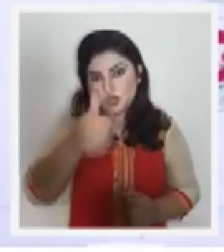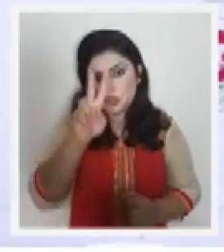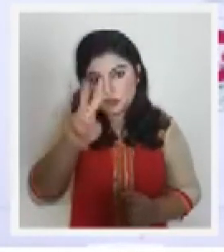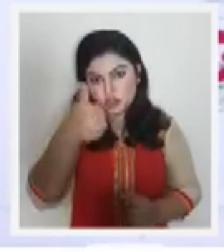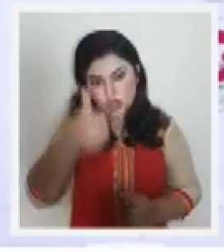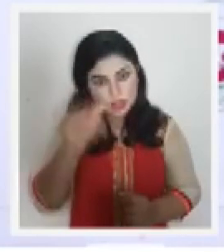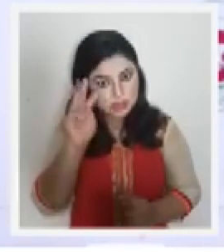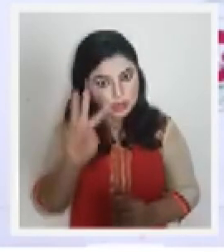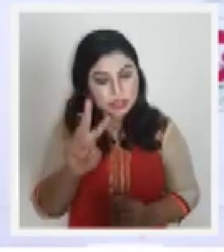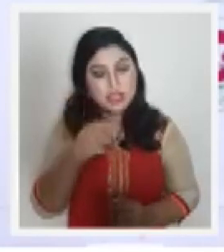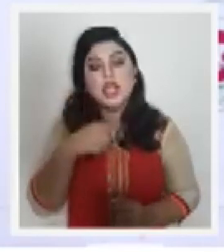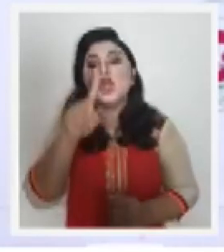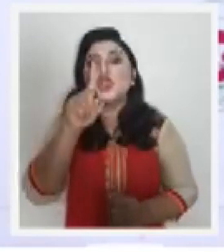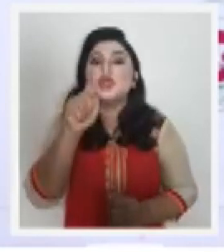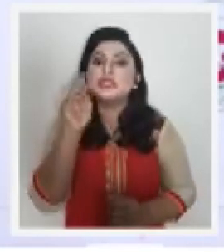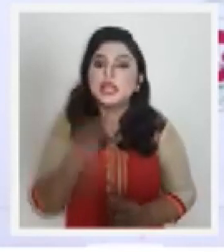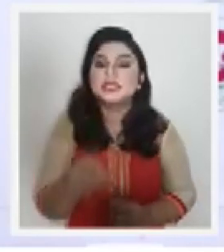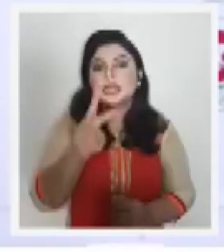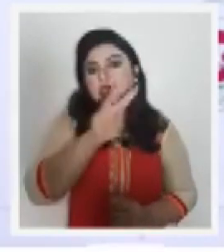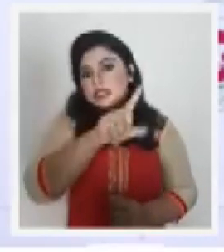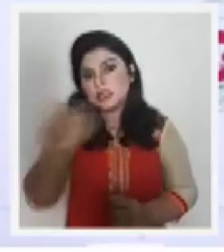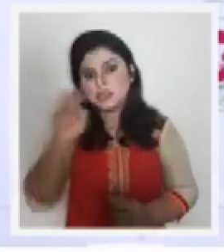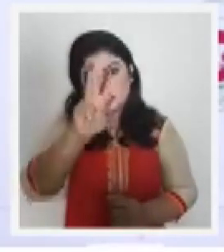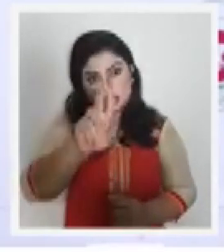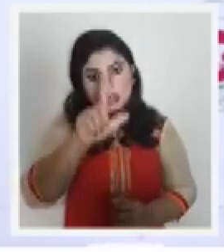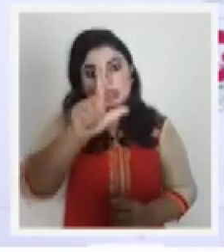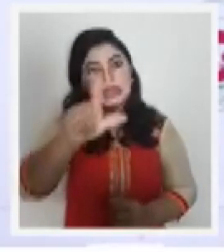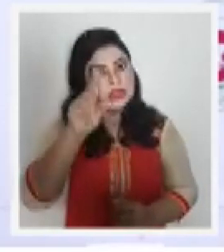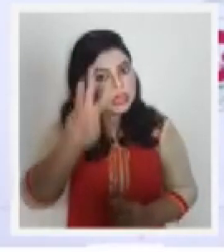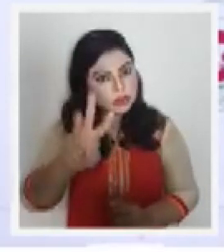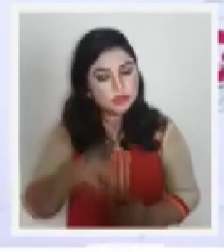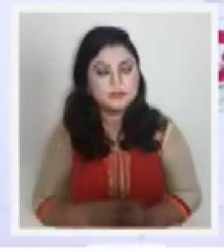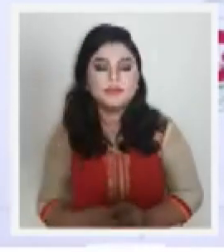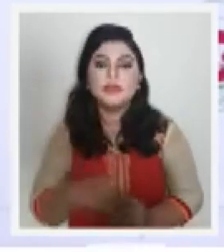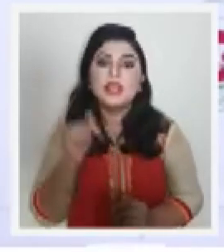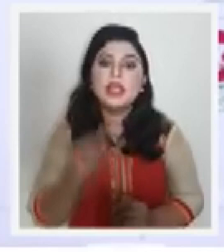63,363টি ফোন, এর মধ্যে স্বাস্থ্য বাতায়নে 1,6,2,6,3